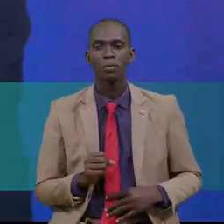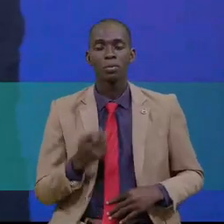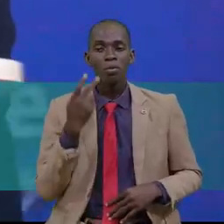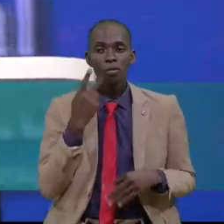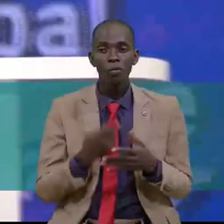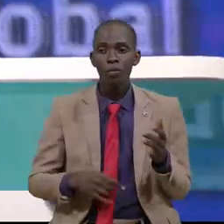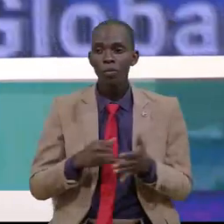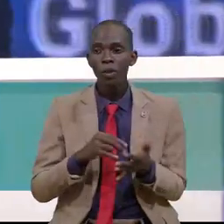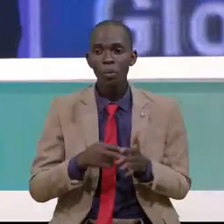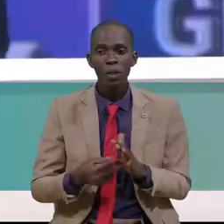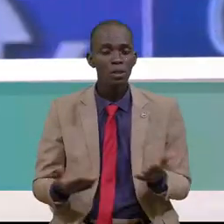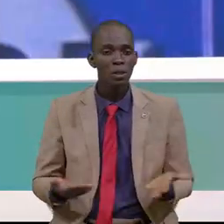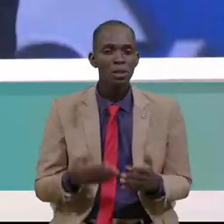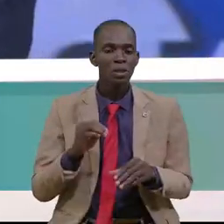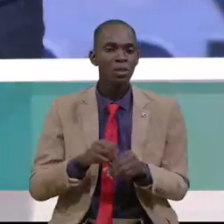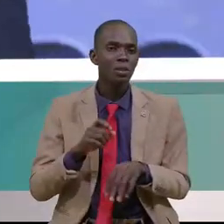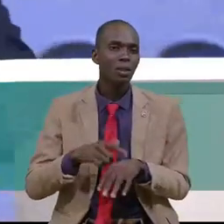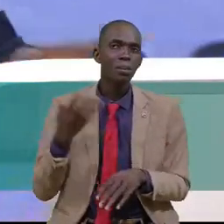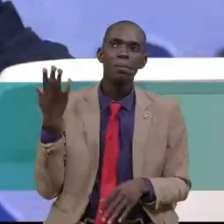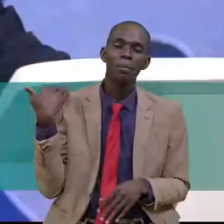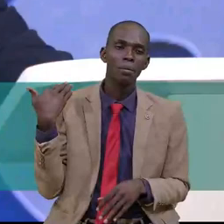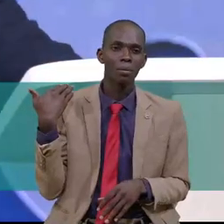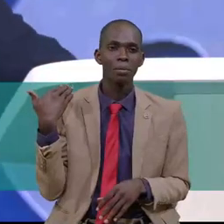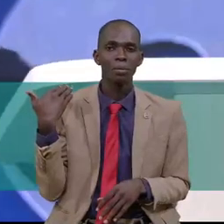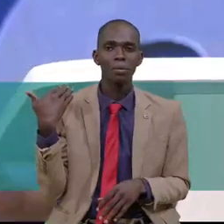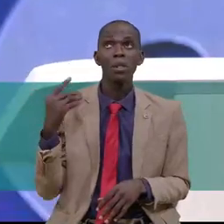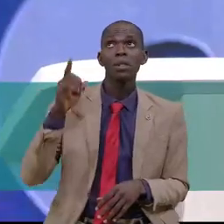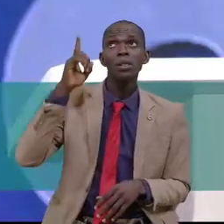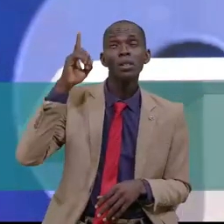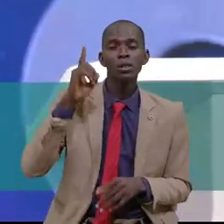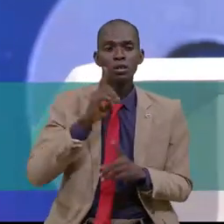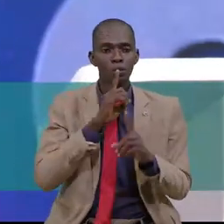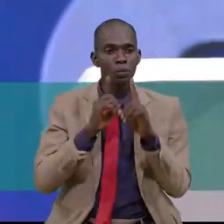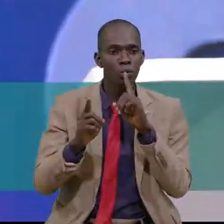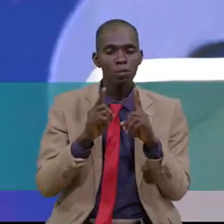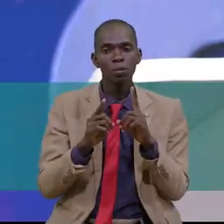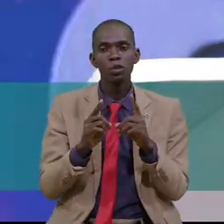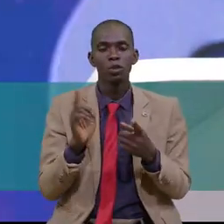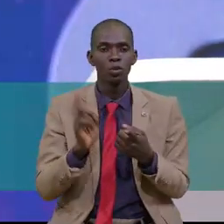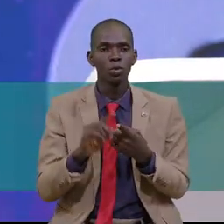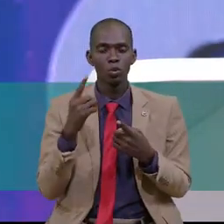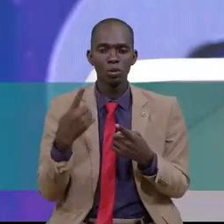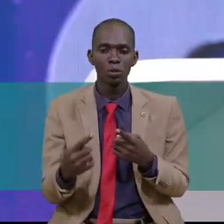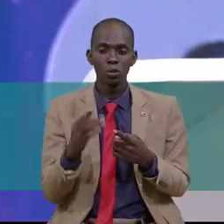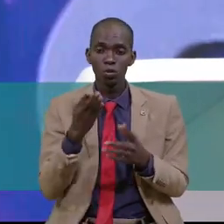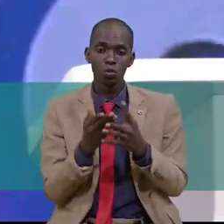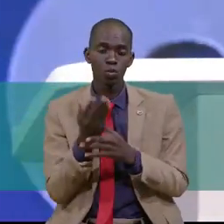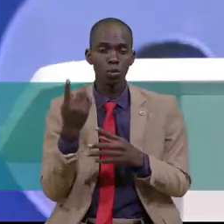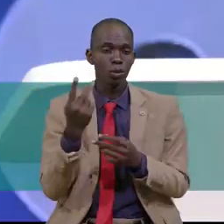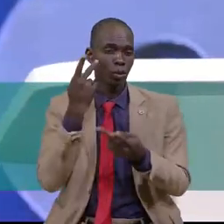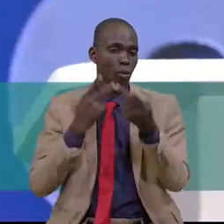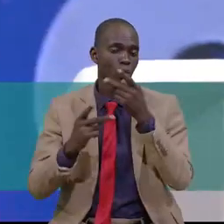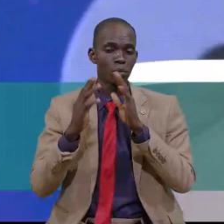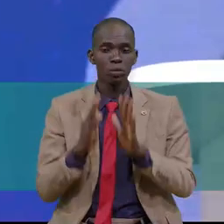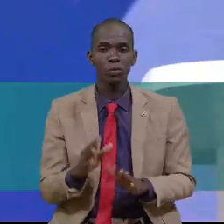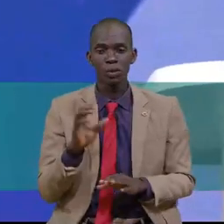par les prophètes. Vous savez ce qu'il dit? Il dit pas le passé. Il a parlé par les prophètes. Voyez le